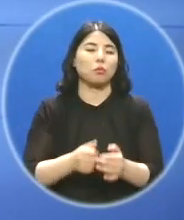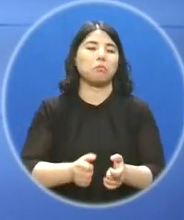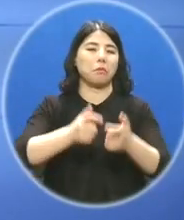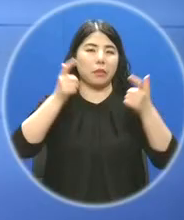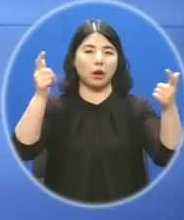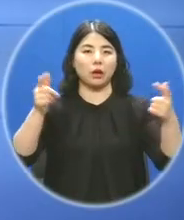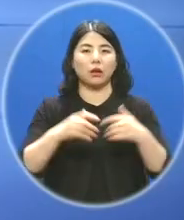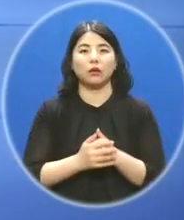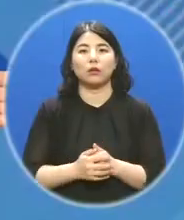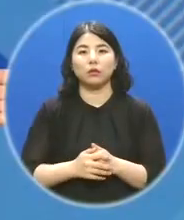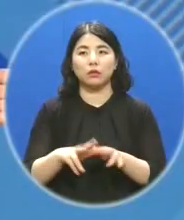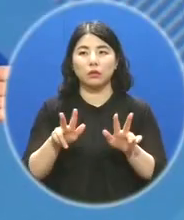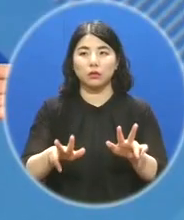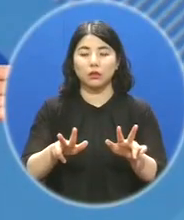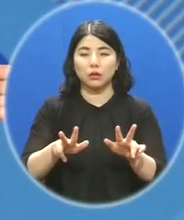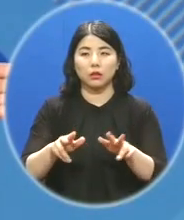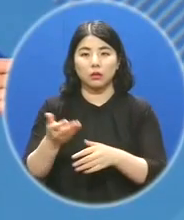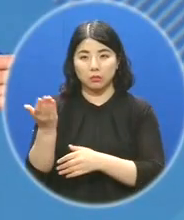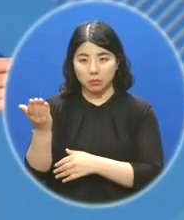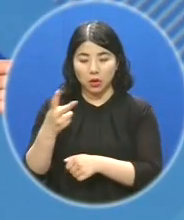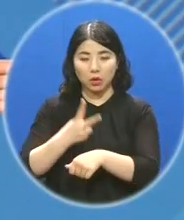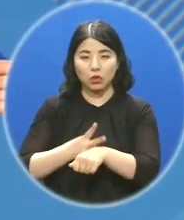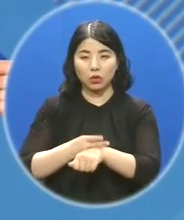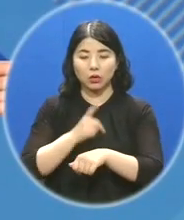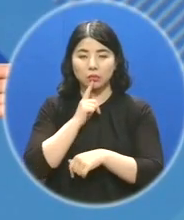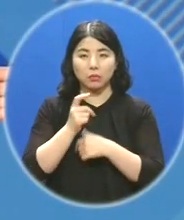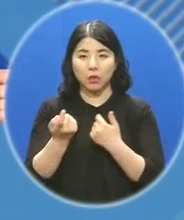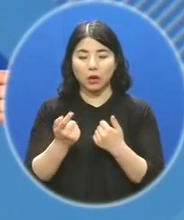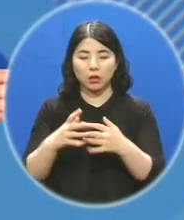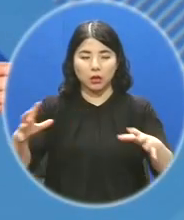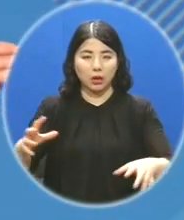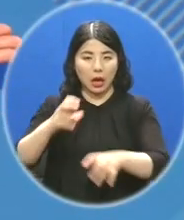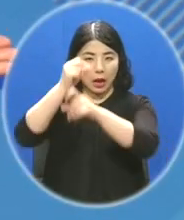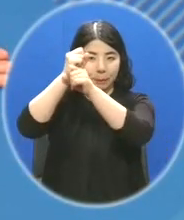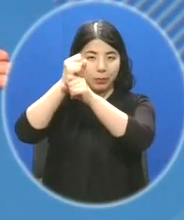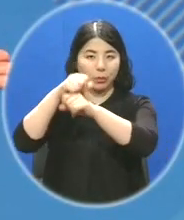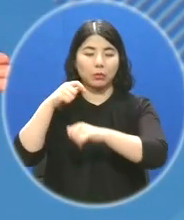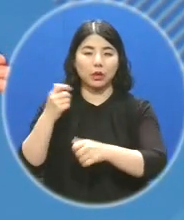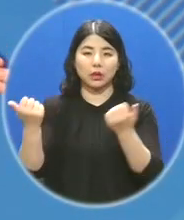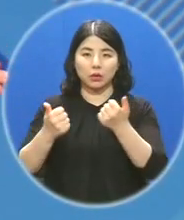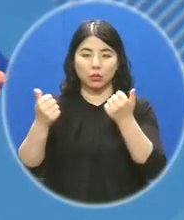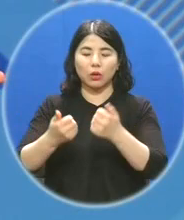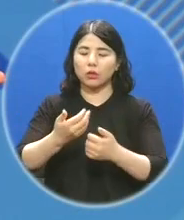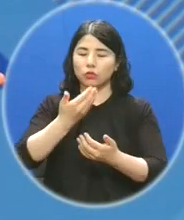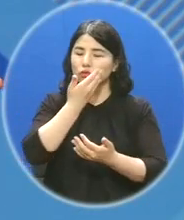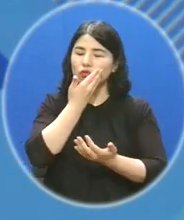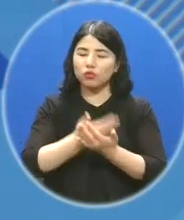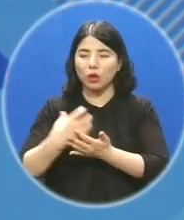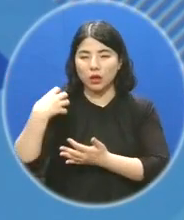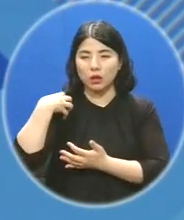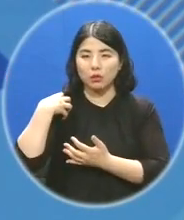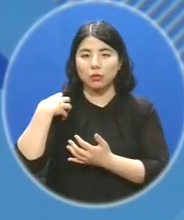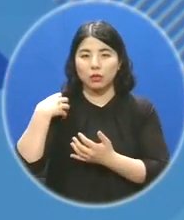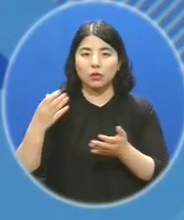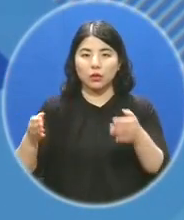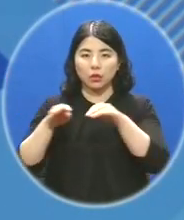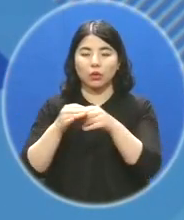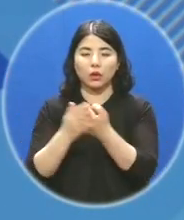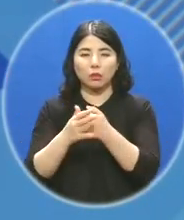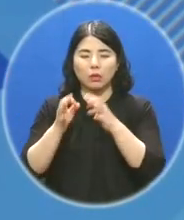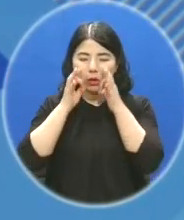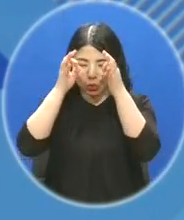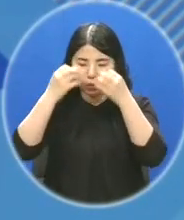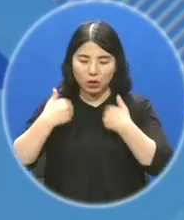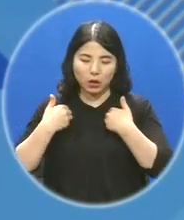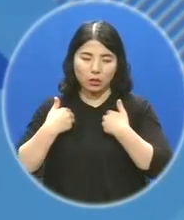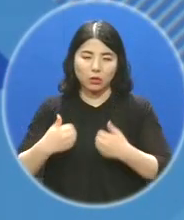늘었습니다. 네. 지금 뭐 정상호 교수님께서 말씀하신 내용을 종합해보면 의회는 정말 중요한 기관이기 때문에 계속해서 끊임없는 노력이